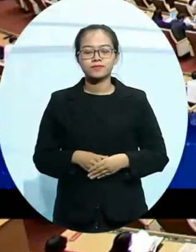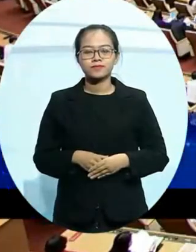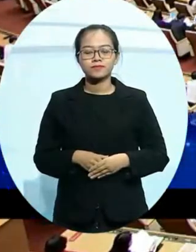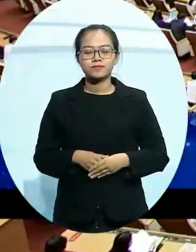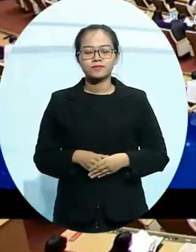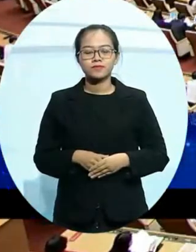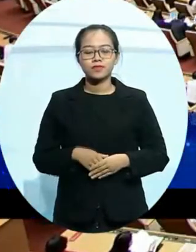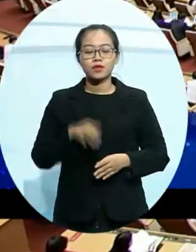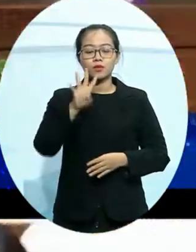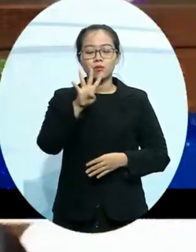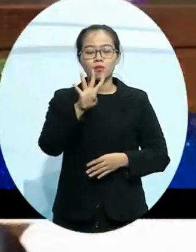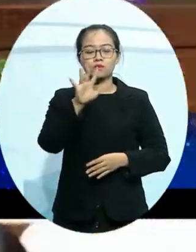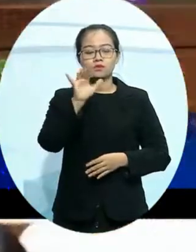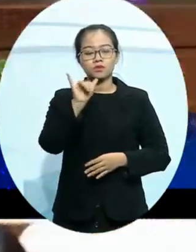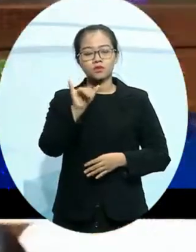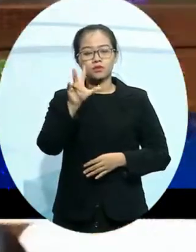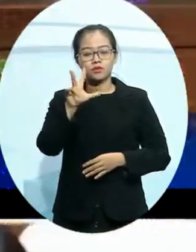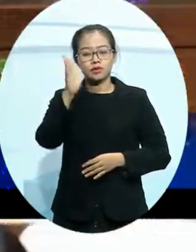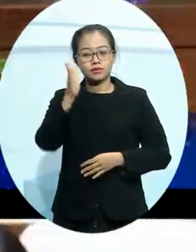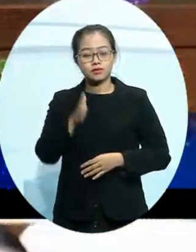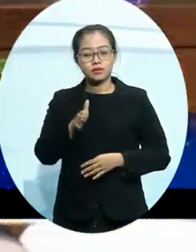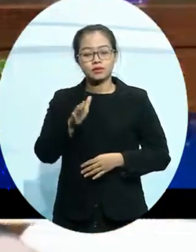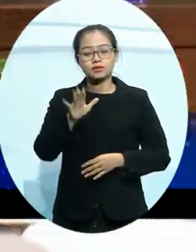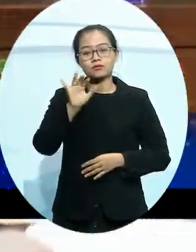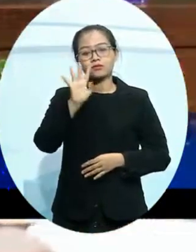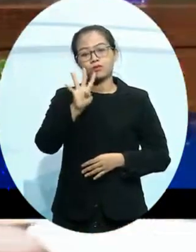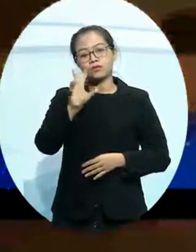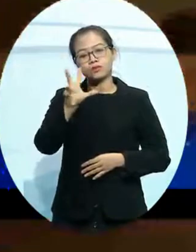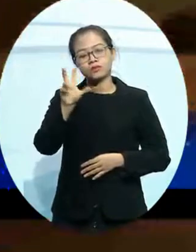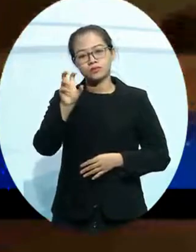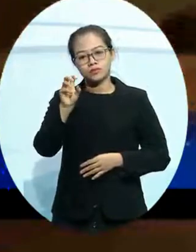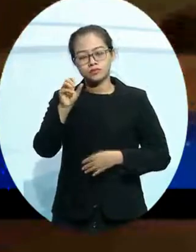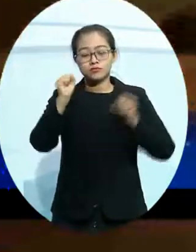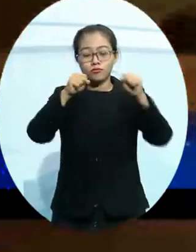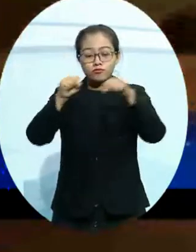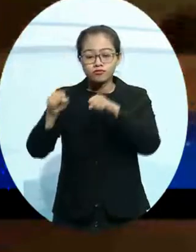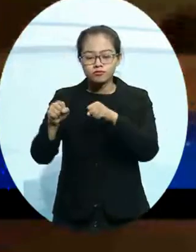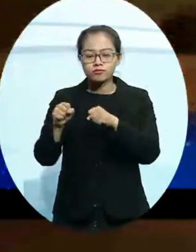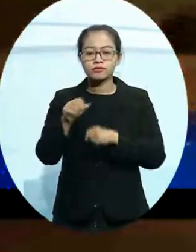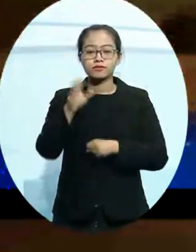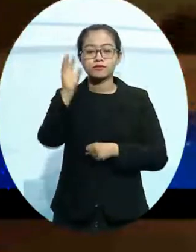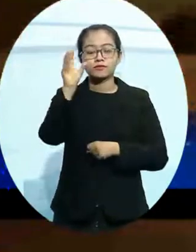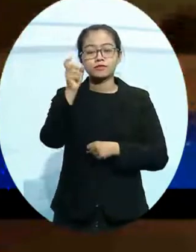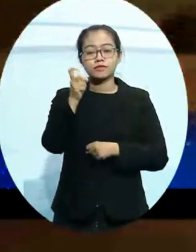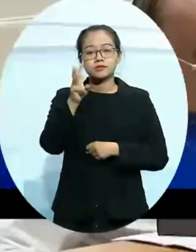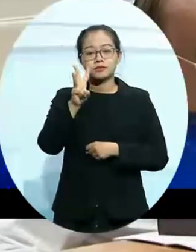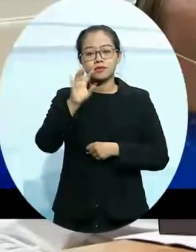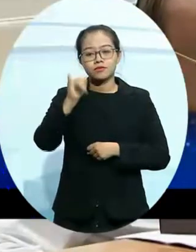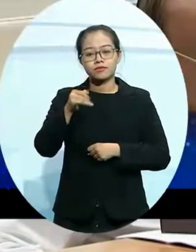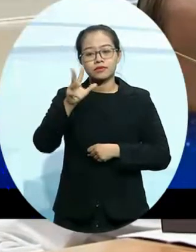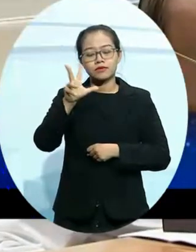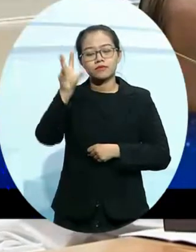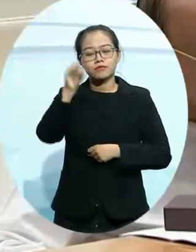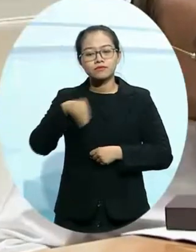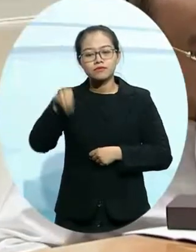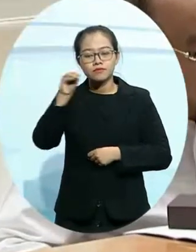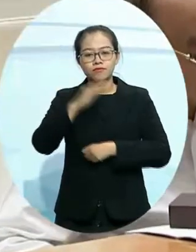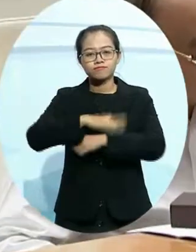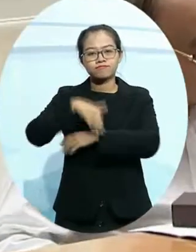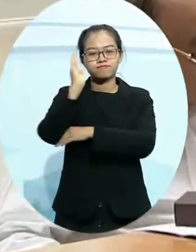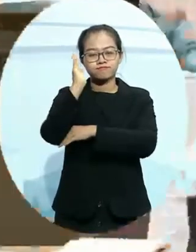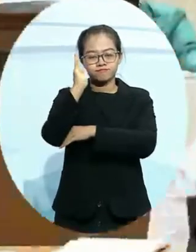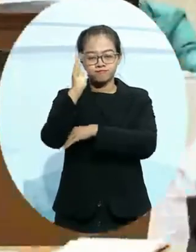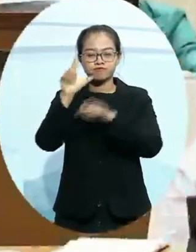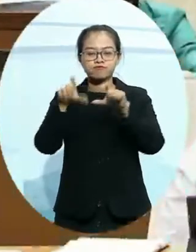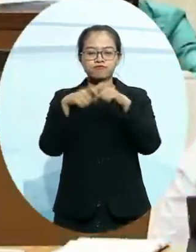Với 467 trên 480 đại biểu tán thành, tương đương 93,78% tổng số đại biểu, Quốc hội đã thông qua